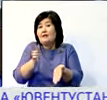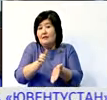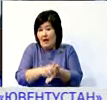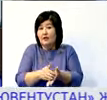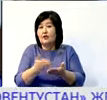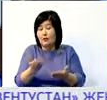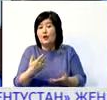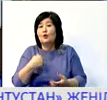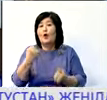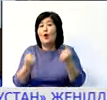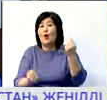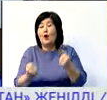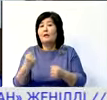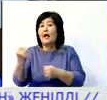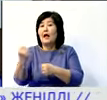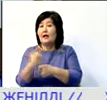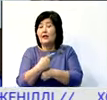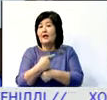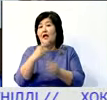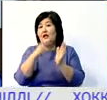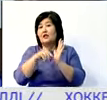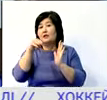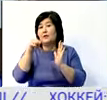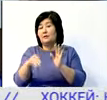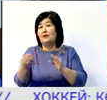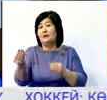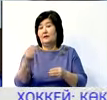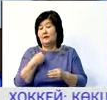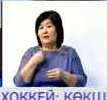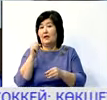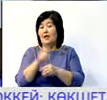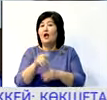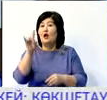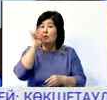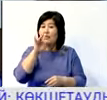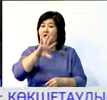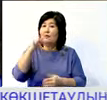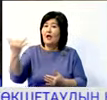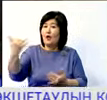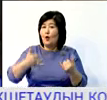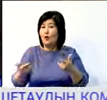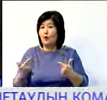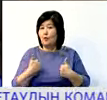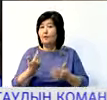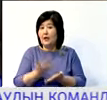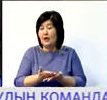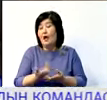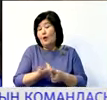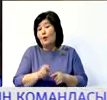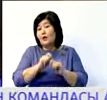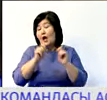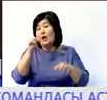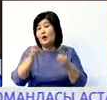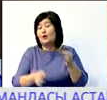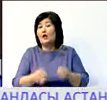менің автокөлігім жалдап, 70 мың теңгеге жалдандым. Бензинім бәрін құйып берді. Ашық сот отырысында сөз